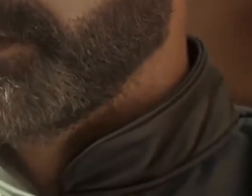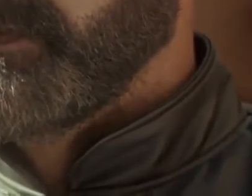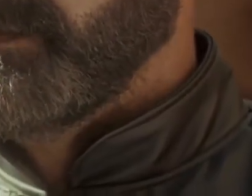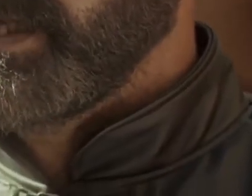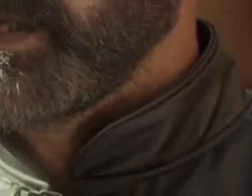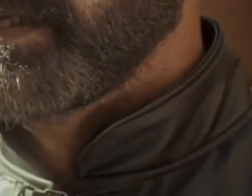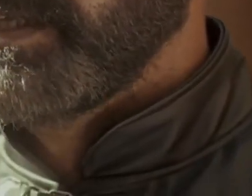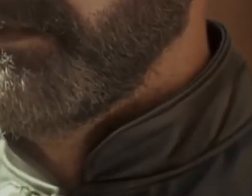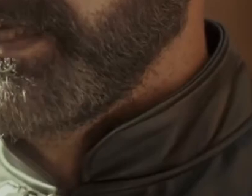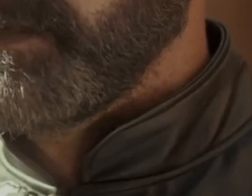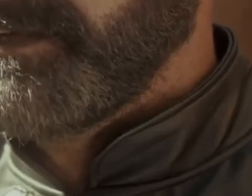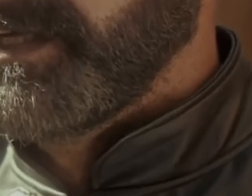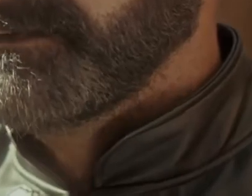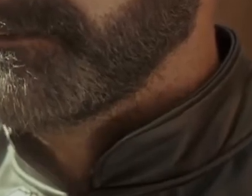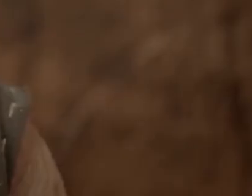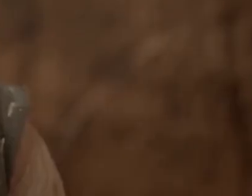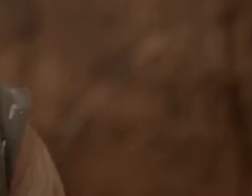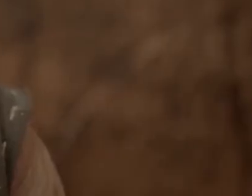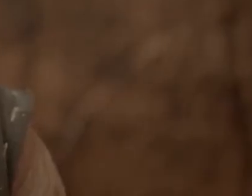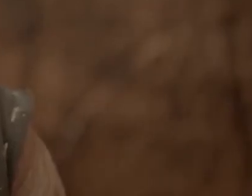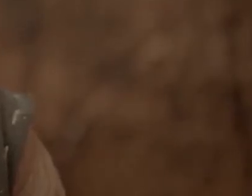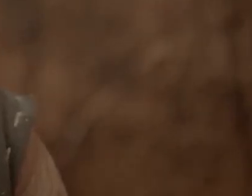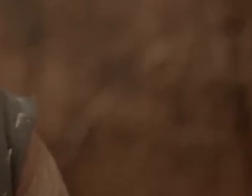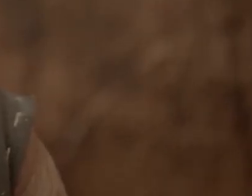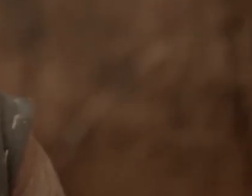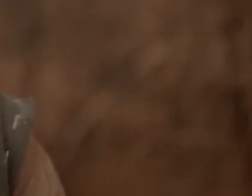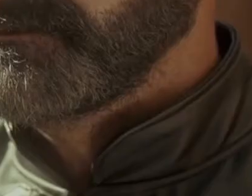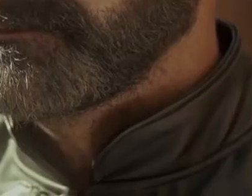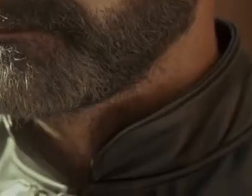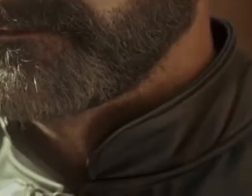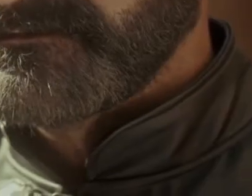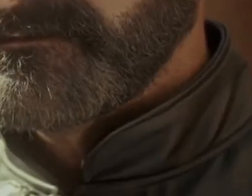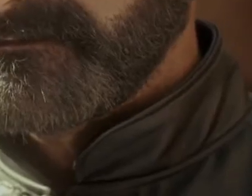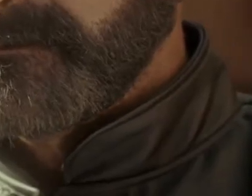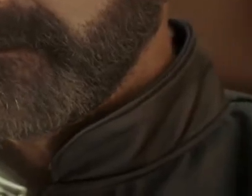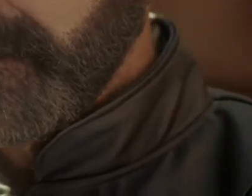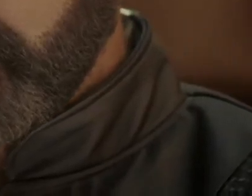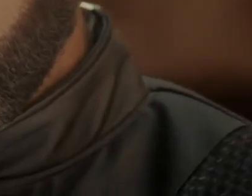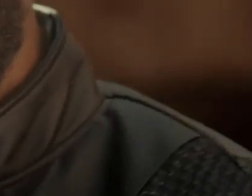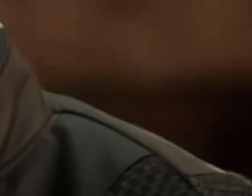Biz kanun ve emirden başkasını bilmeyiz Bayram Ağa. Ağzı öyle dese de o da aynı fikirde gibi.